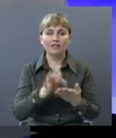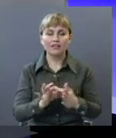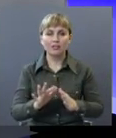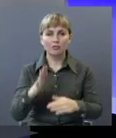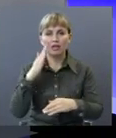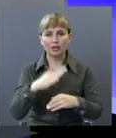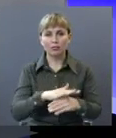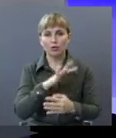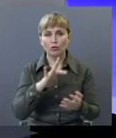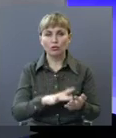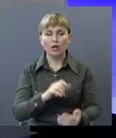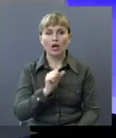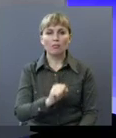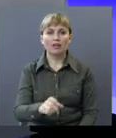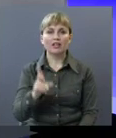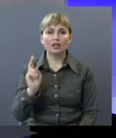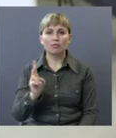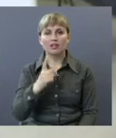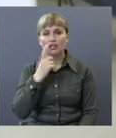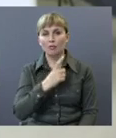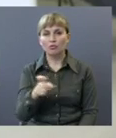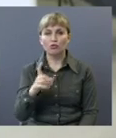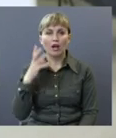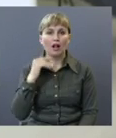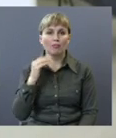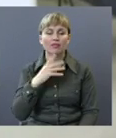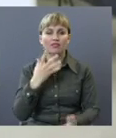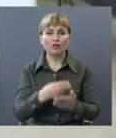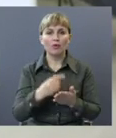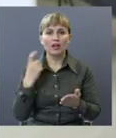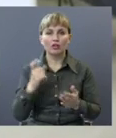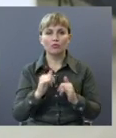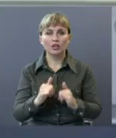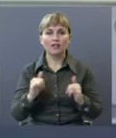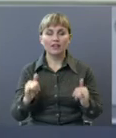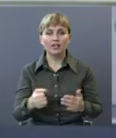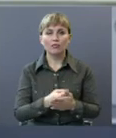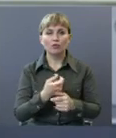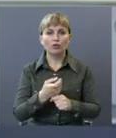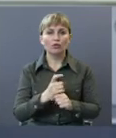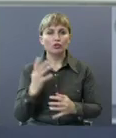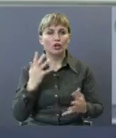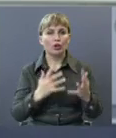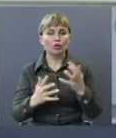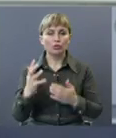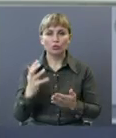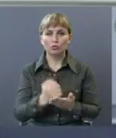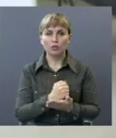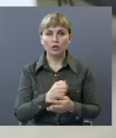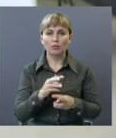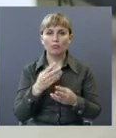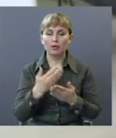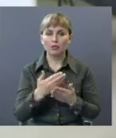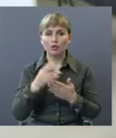заместитель акима города Арман Карыкбаев. Он сообщил, что Алматы в своем экономическом развитии добился очень серьезных успехов. К примеру,